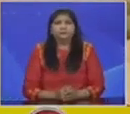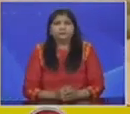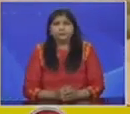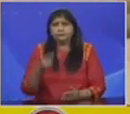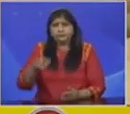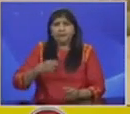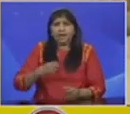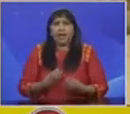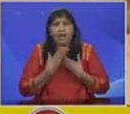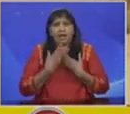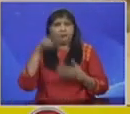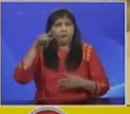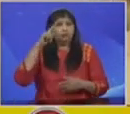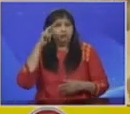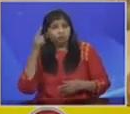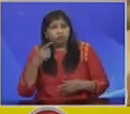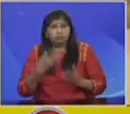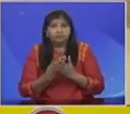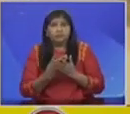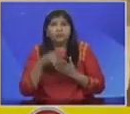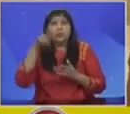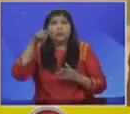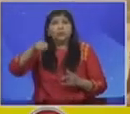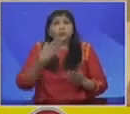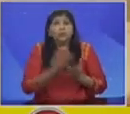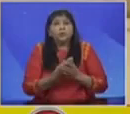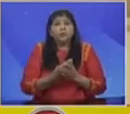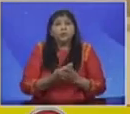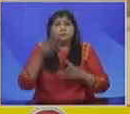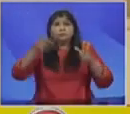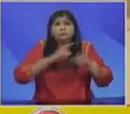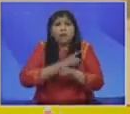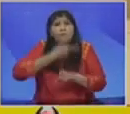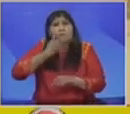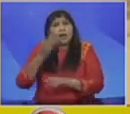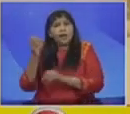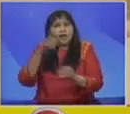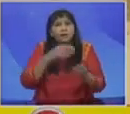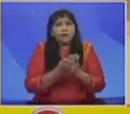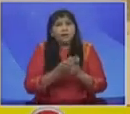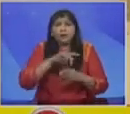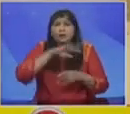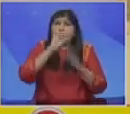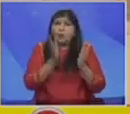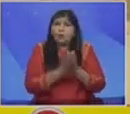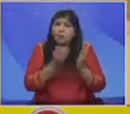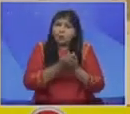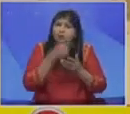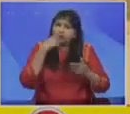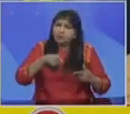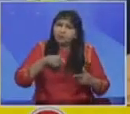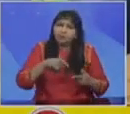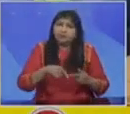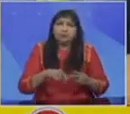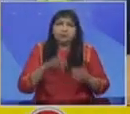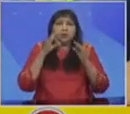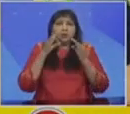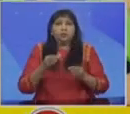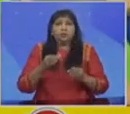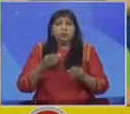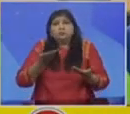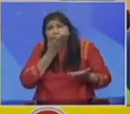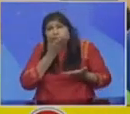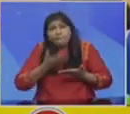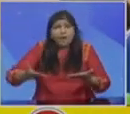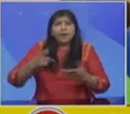यह जानकर हैरानी होगी कि उन्होंने जिन लोगों को प्रशिक्षण दिया है, उन्होंने थल सेना,